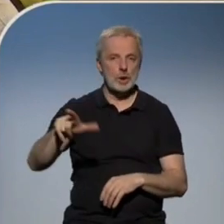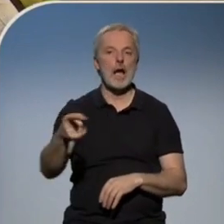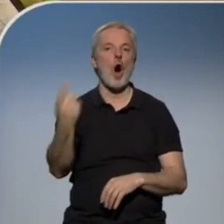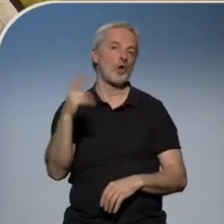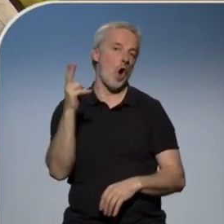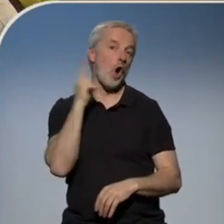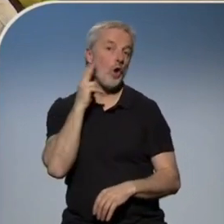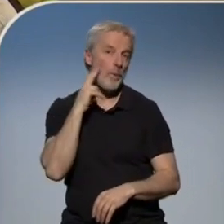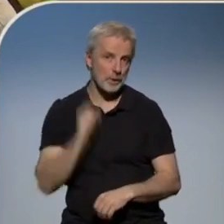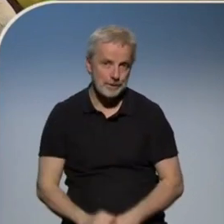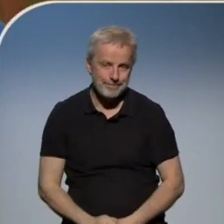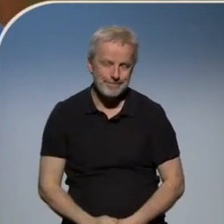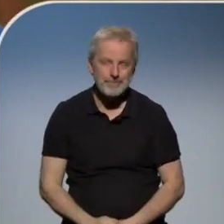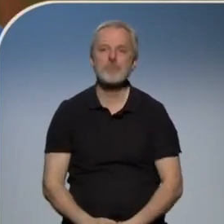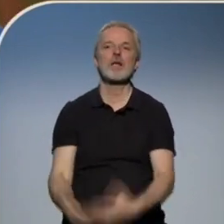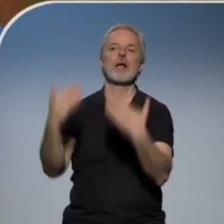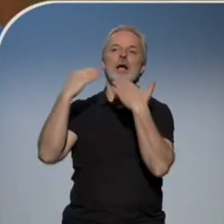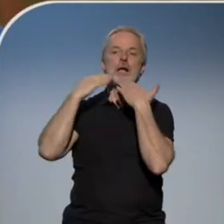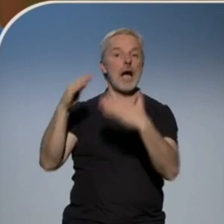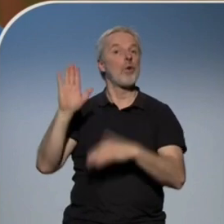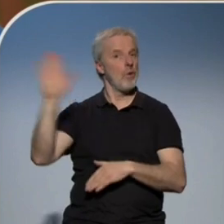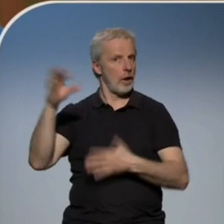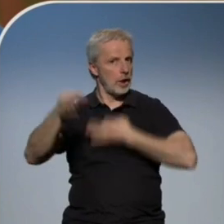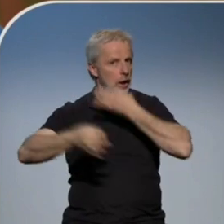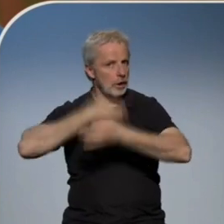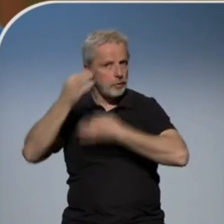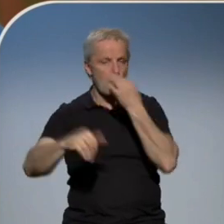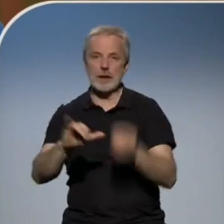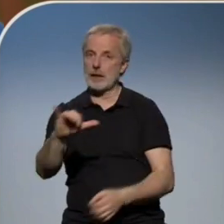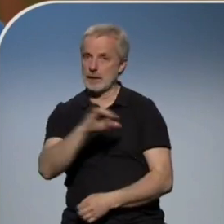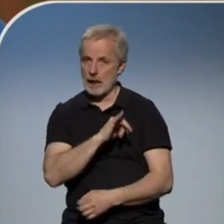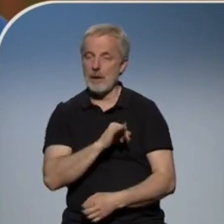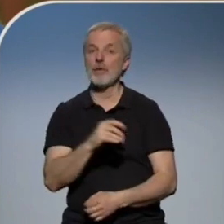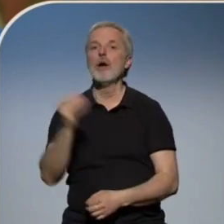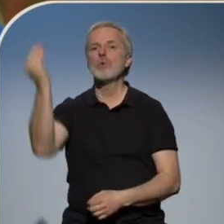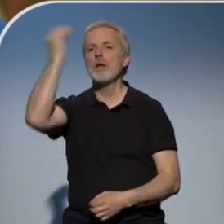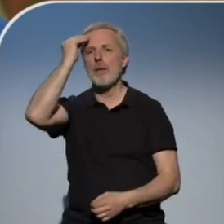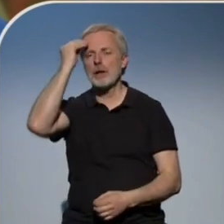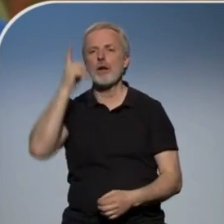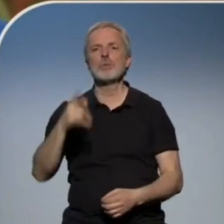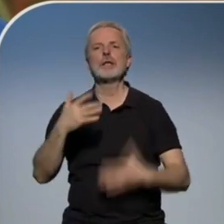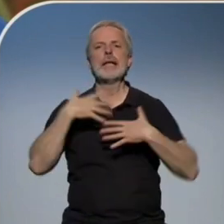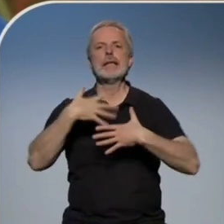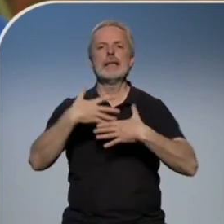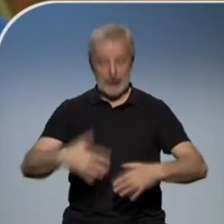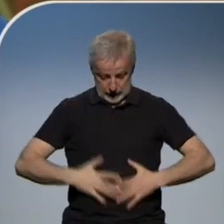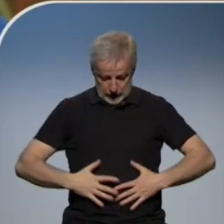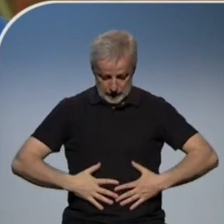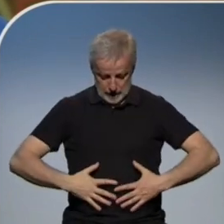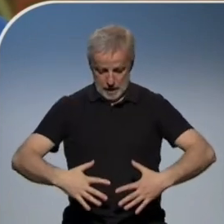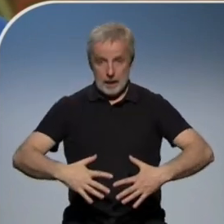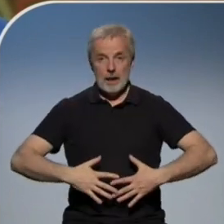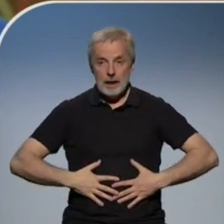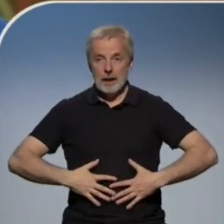vám děkujeme za všechny vaše důležité informace. My se správně nadýchneme do břicha. Budeme se pokoušet být veselé, protože tím